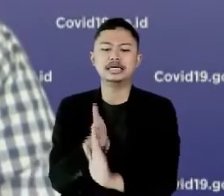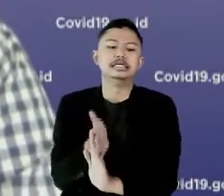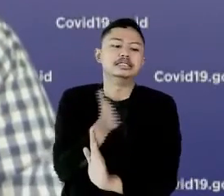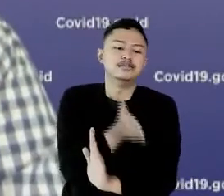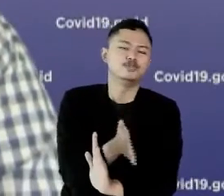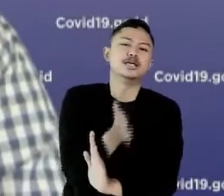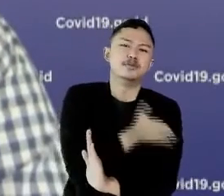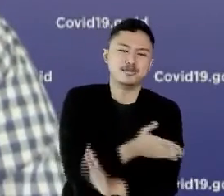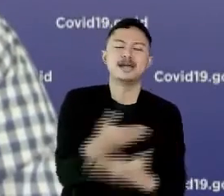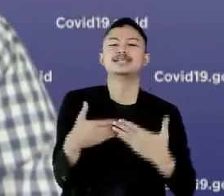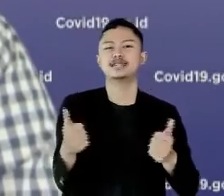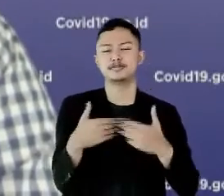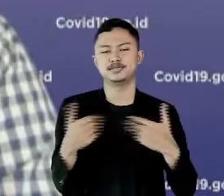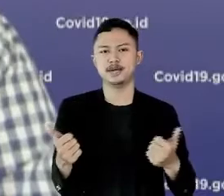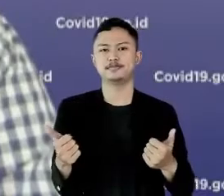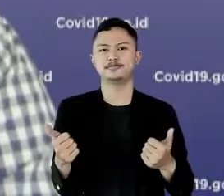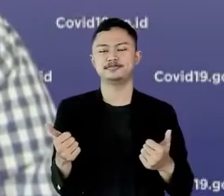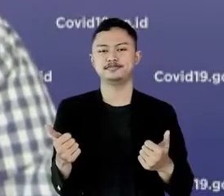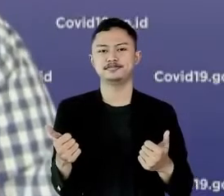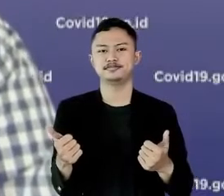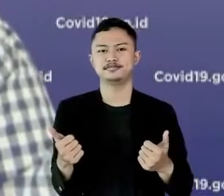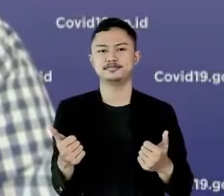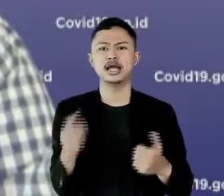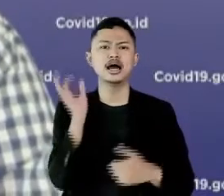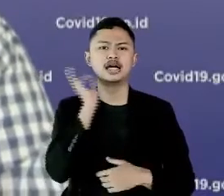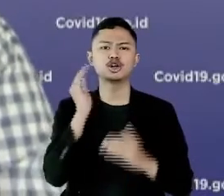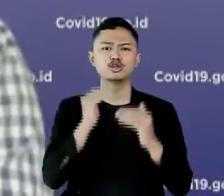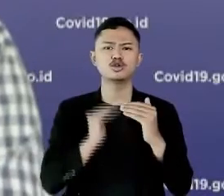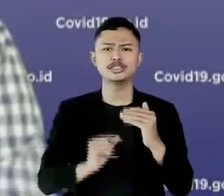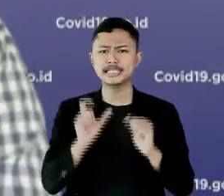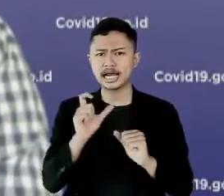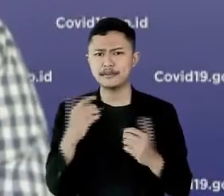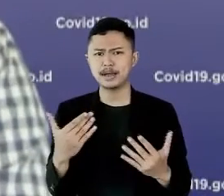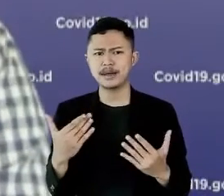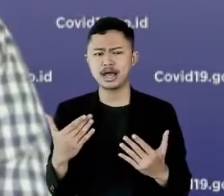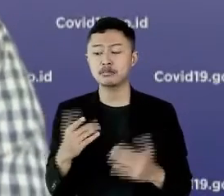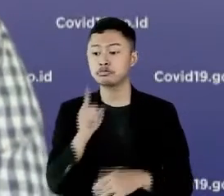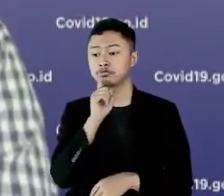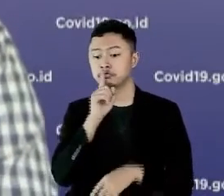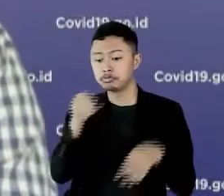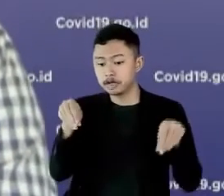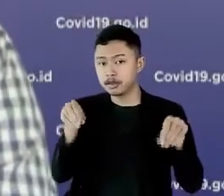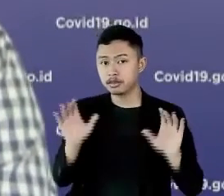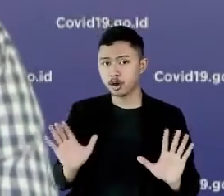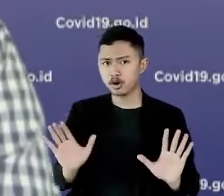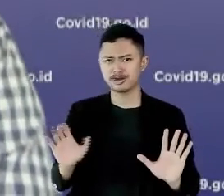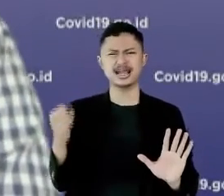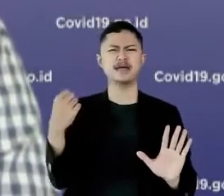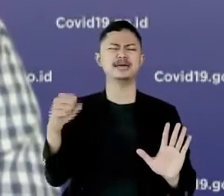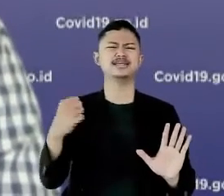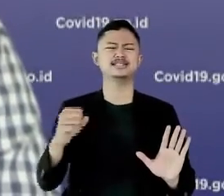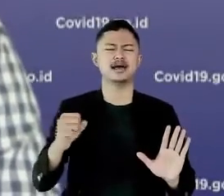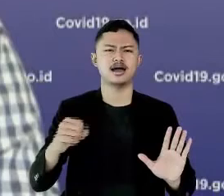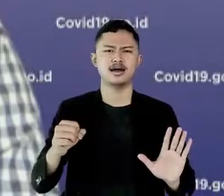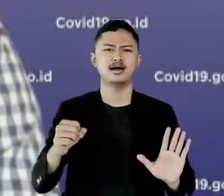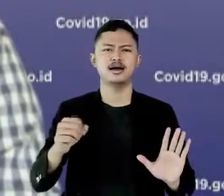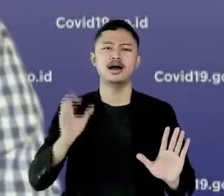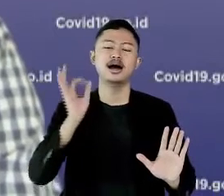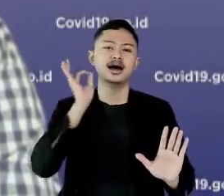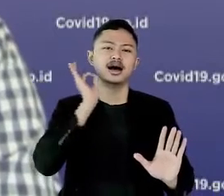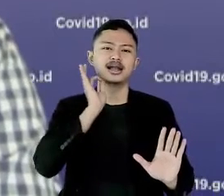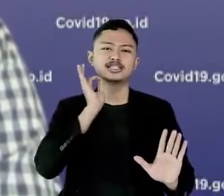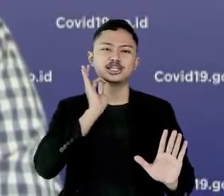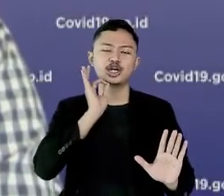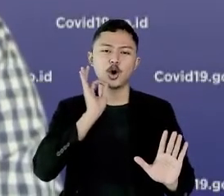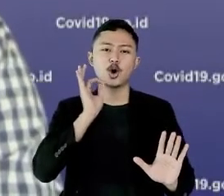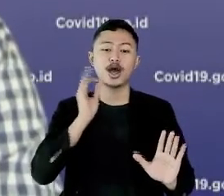terinfeksi. Nah, untuk bisa mengurangi resiko itu nggak mungkin kita tidak melakukan apapun, gitu ya. Jadi resiko yang